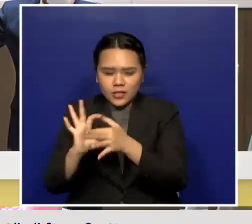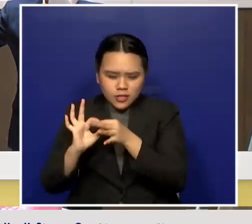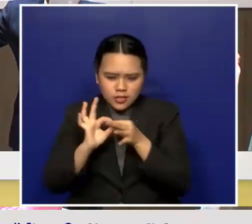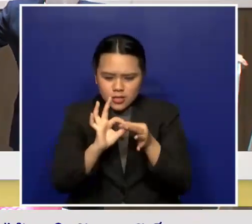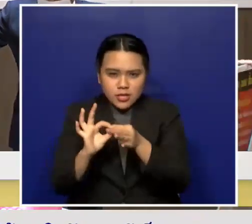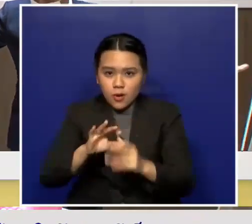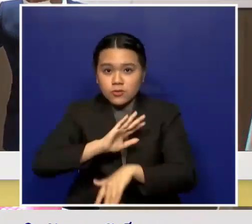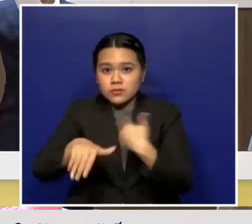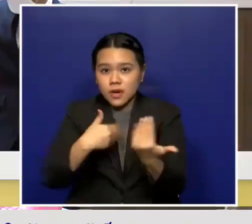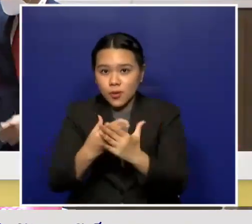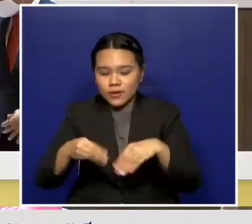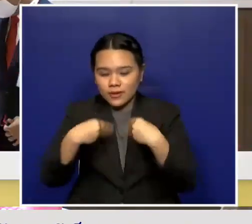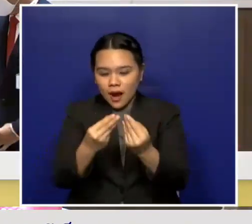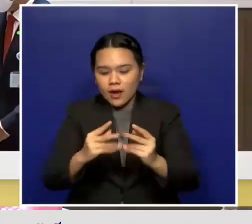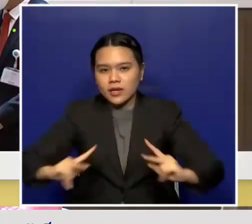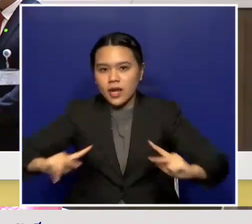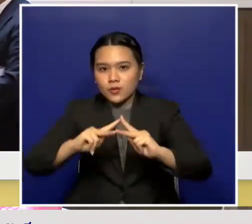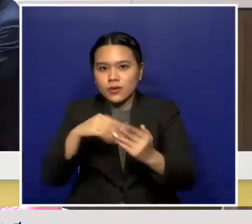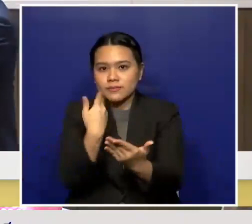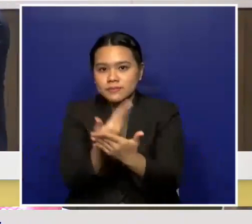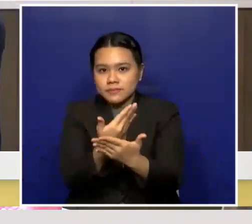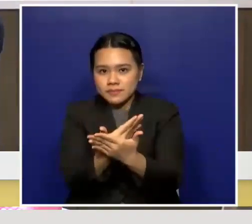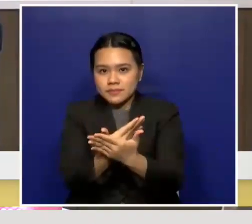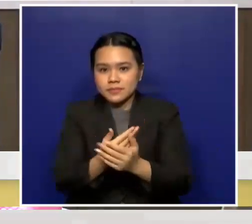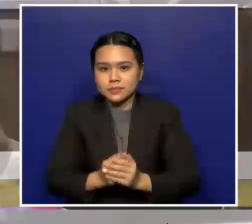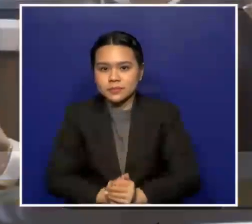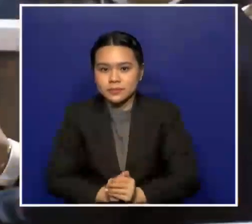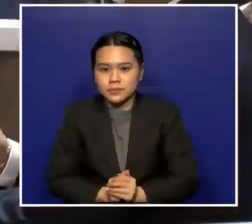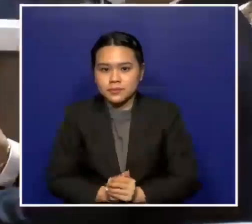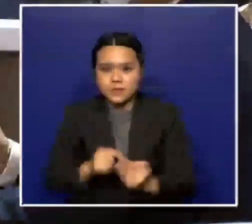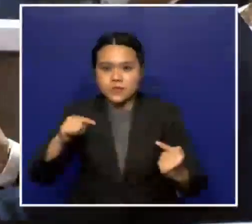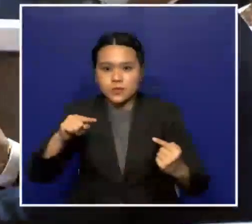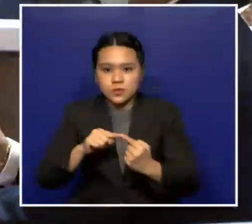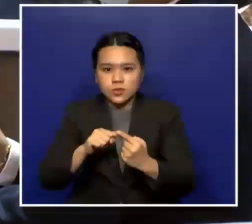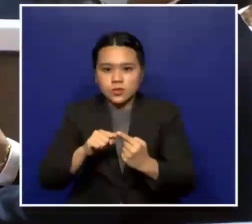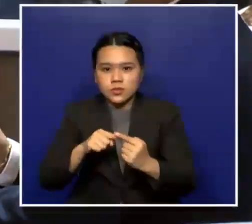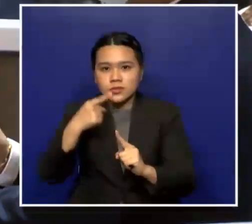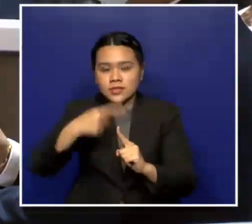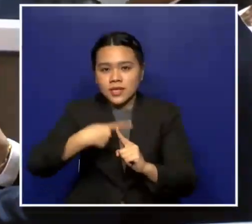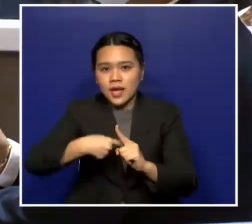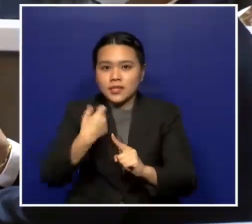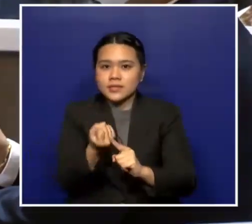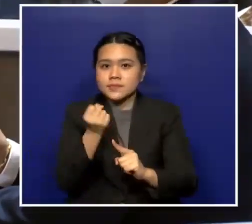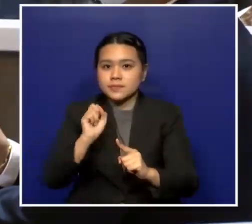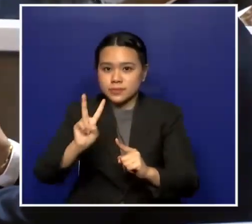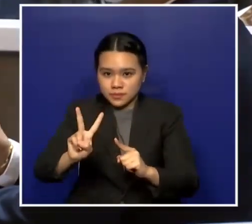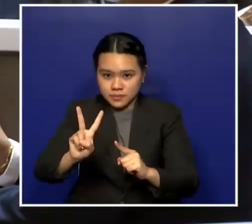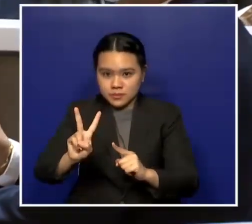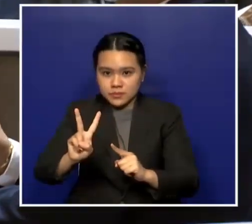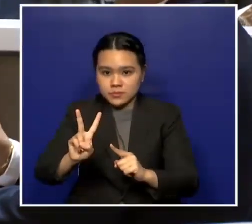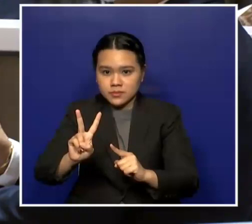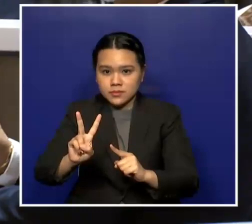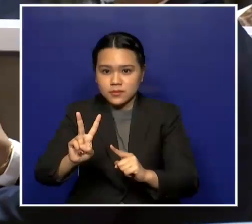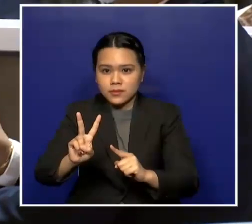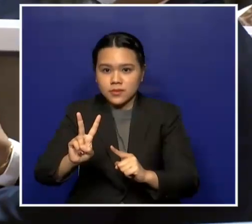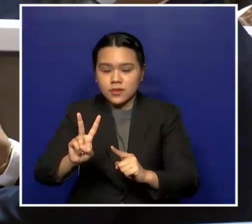ระทรวงการคลังนะครับภายใน12เดือนนะนับแต่วัน